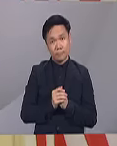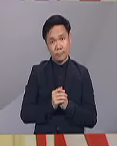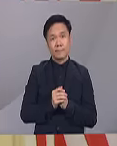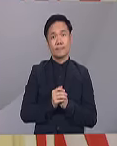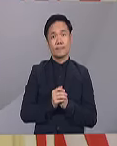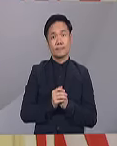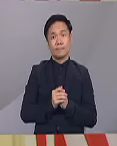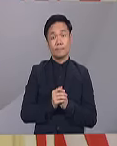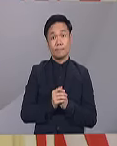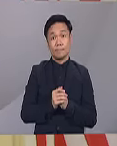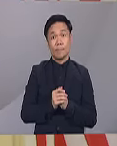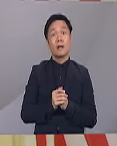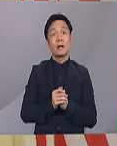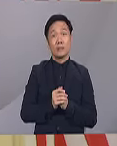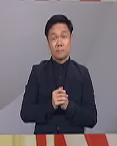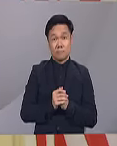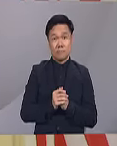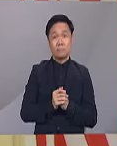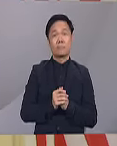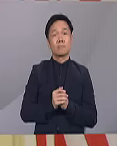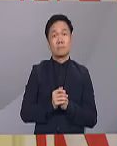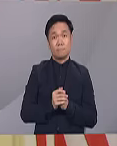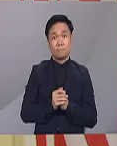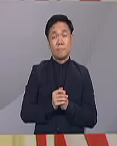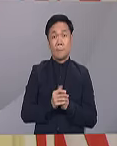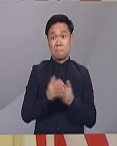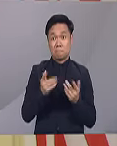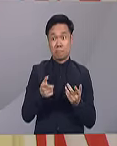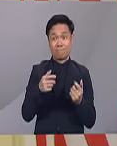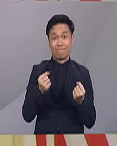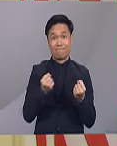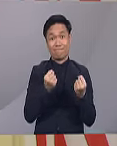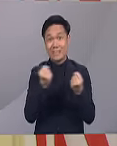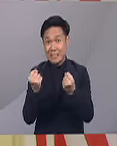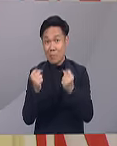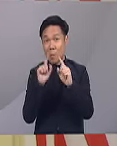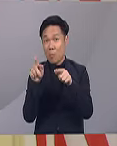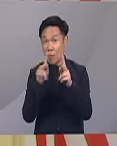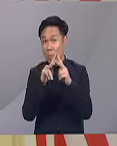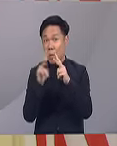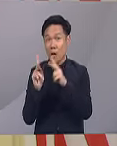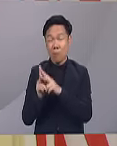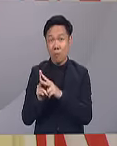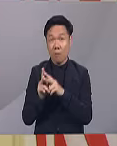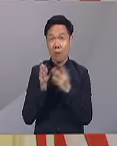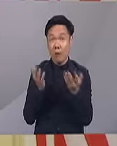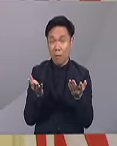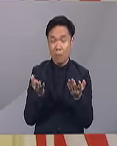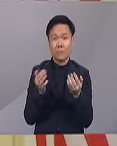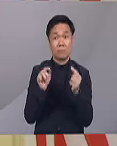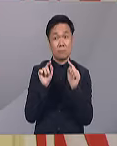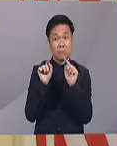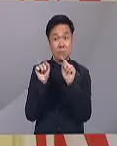tindakan jika tidak diambil sewaktu mereka pulang, mereka mungkin akan diambil